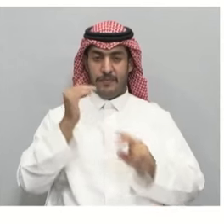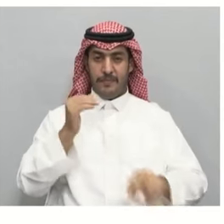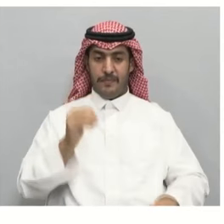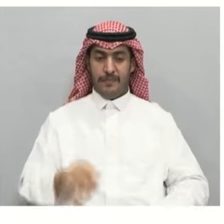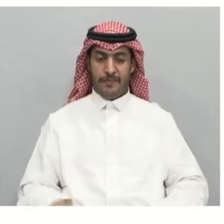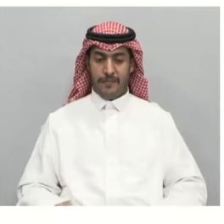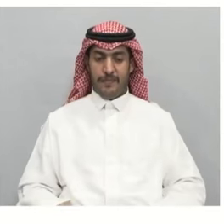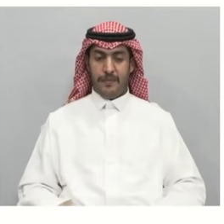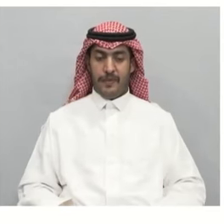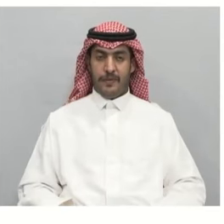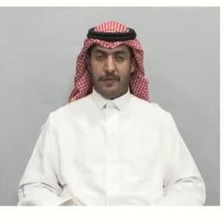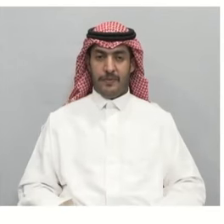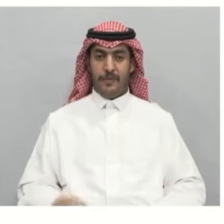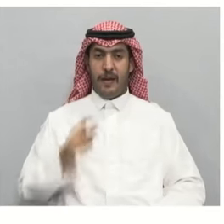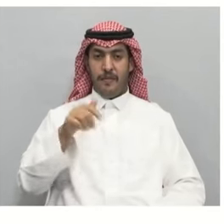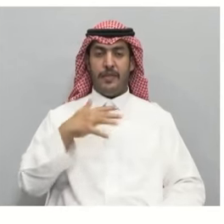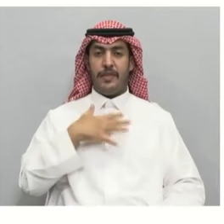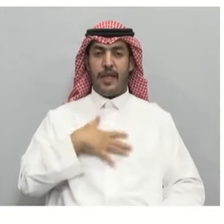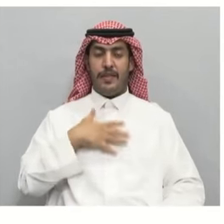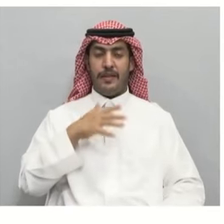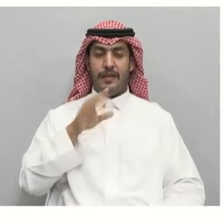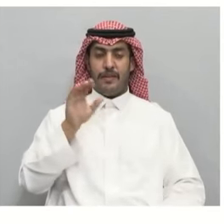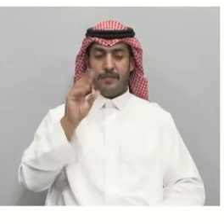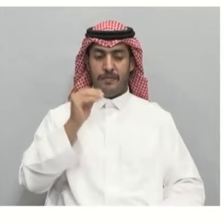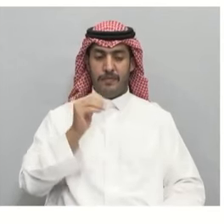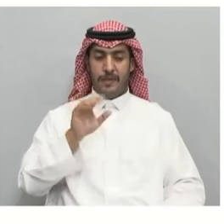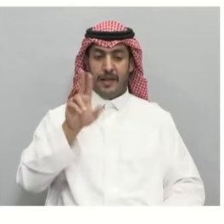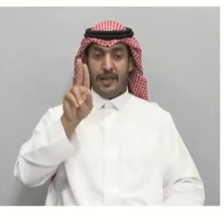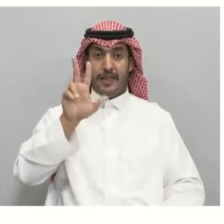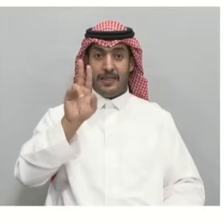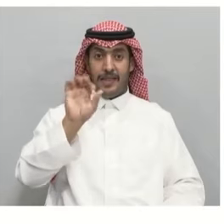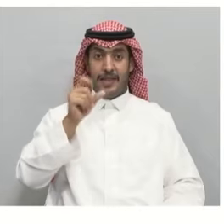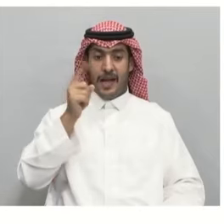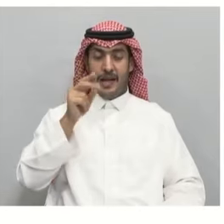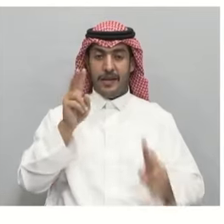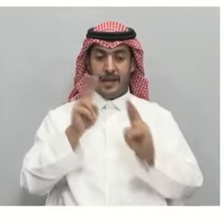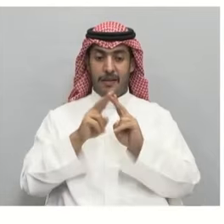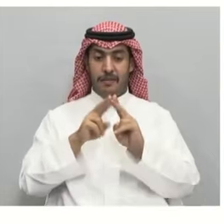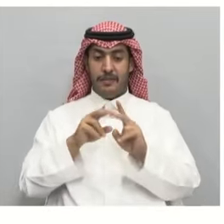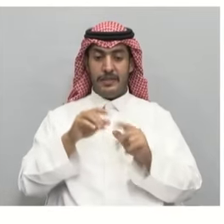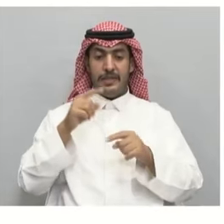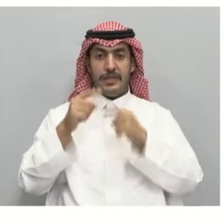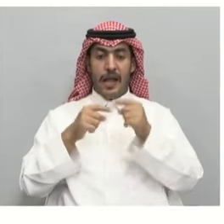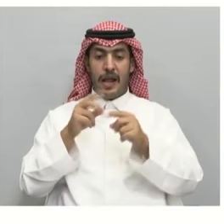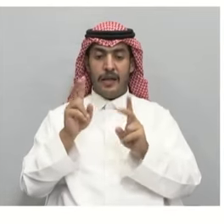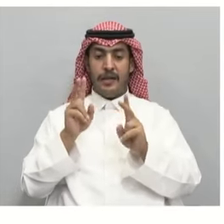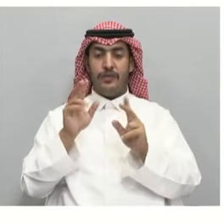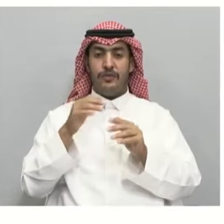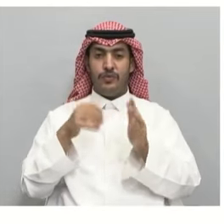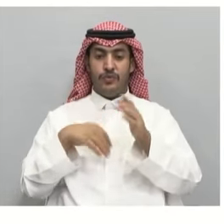والتي يظهر فيه تاثيرها التيار الكهربائي سريان الشحنه